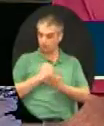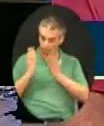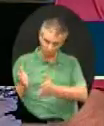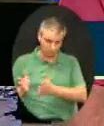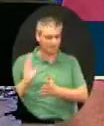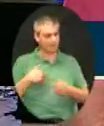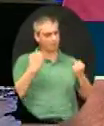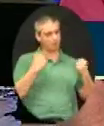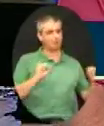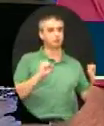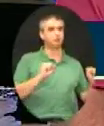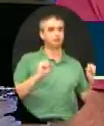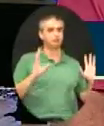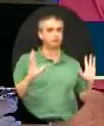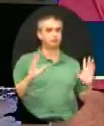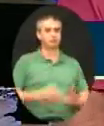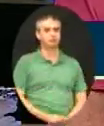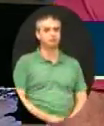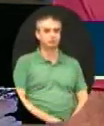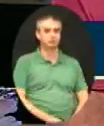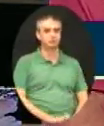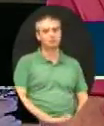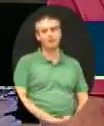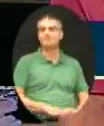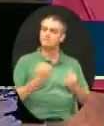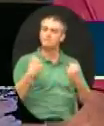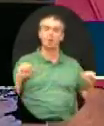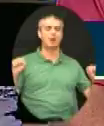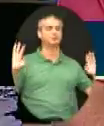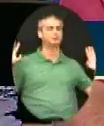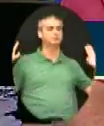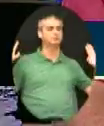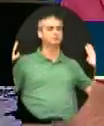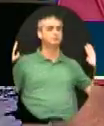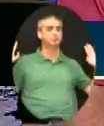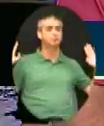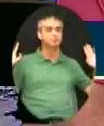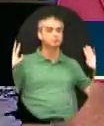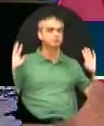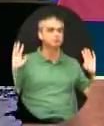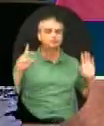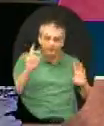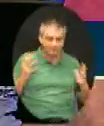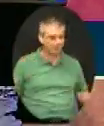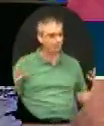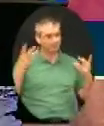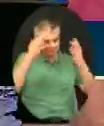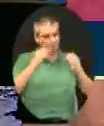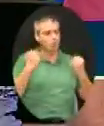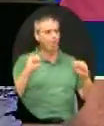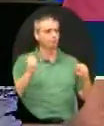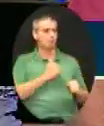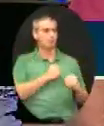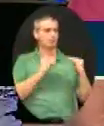גם חופש מדת. את הכן, לא חילון, פלורליזם. בהחלט פלורליזם. פלורליזם וכיבוד של חופש הדת